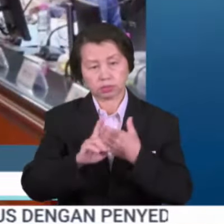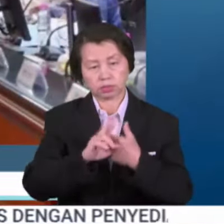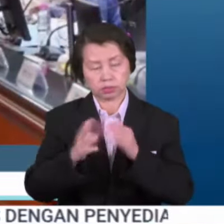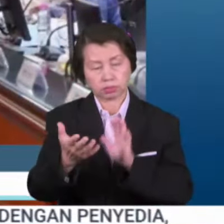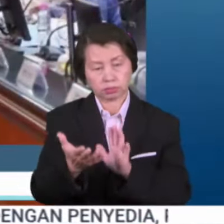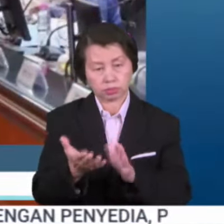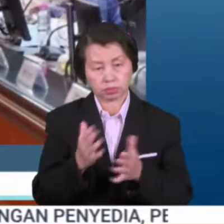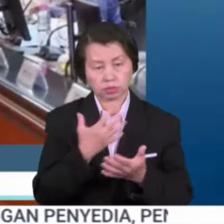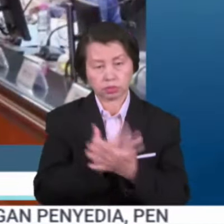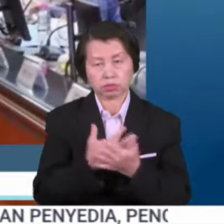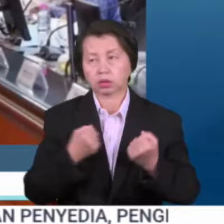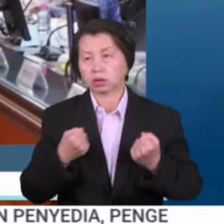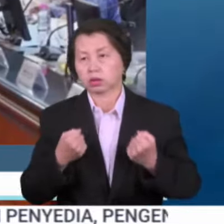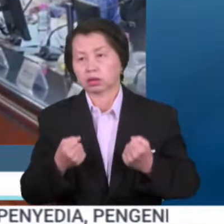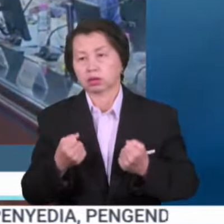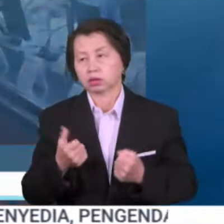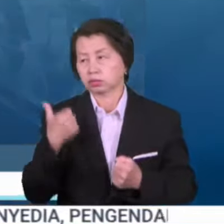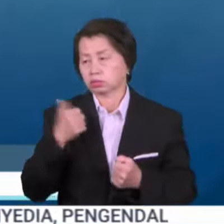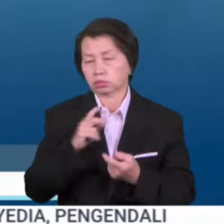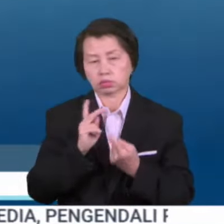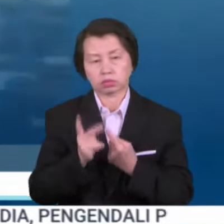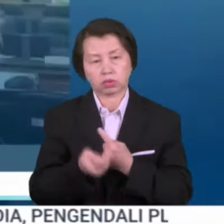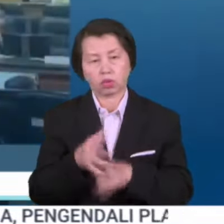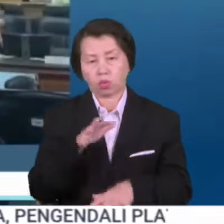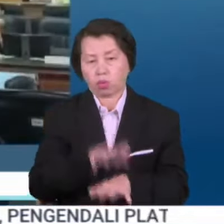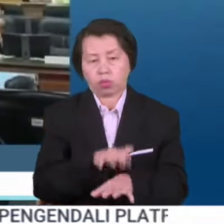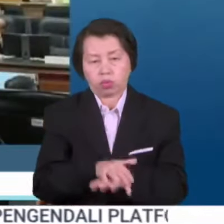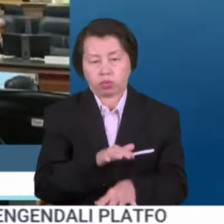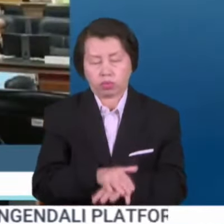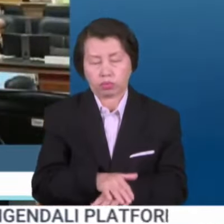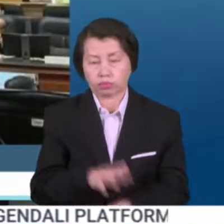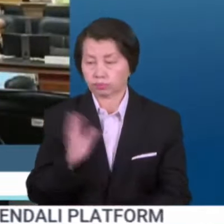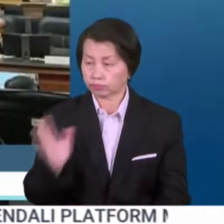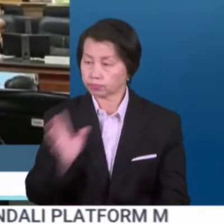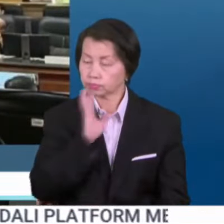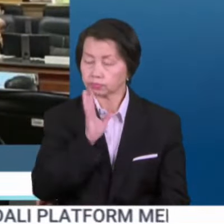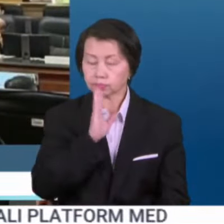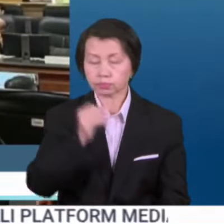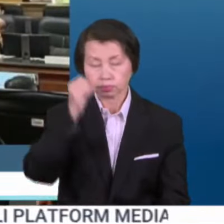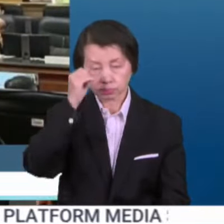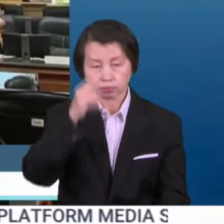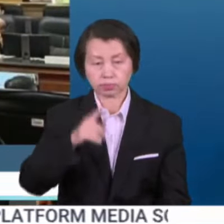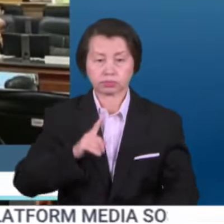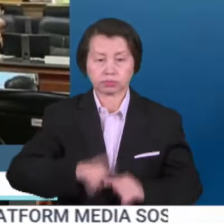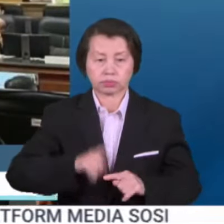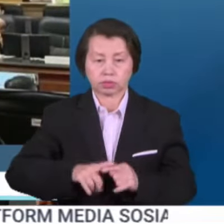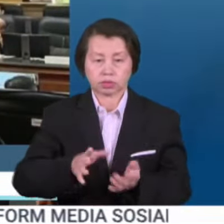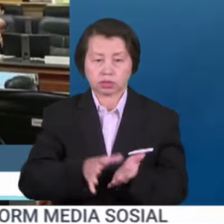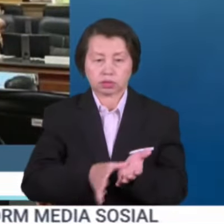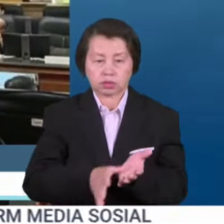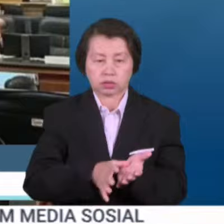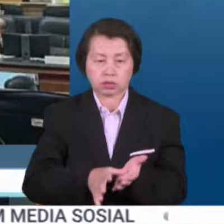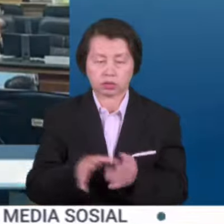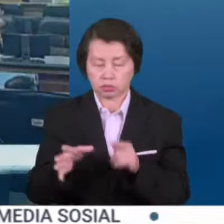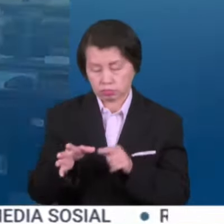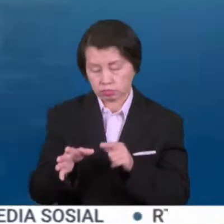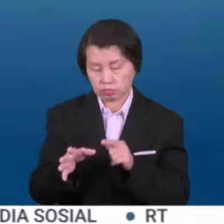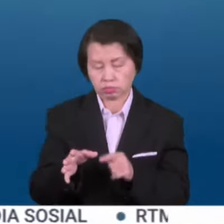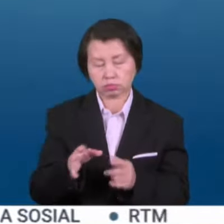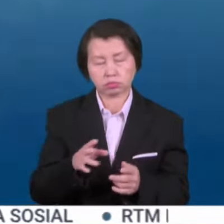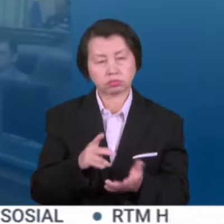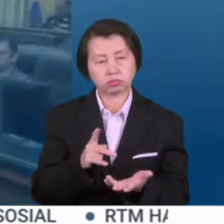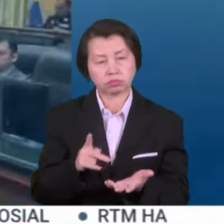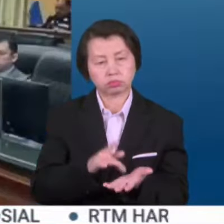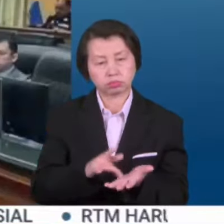dihadapi oleh panduan akibat keadaan penjara yang sesat sementara itu Beliau berkata memahami kebergantungan dada juga adalah salah satu keadaan